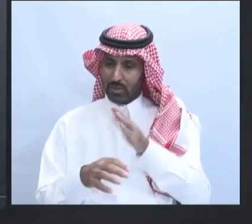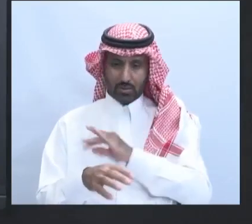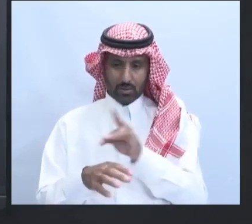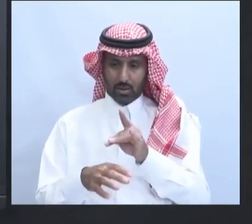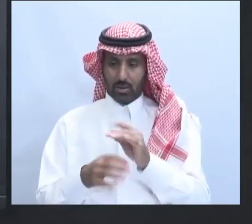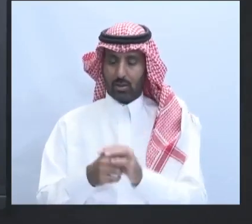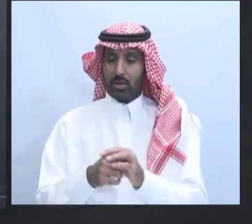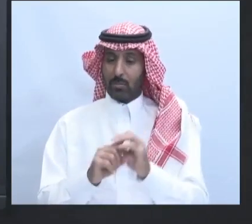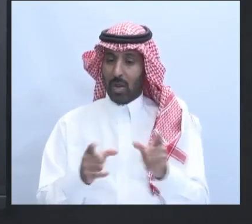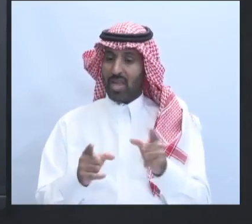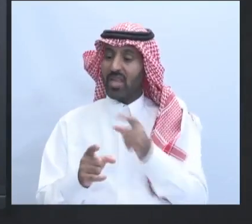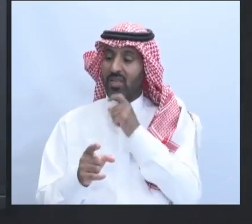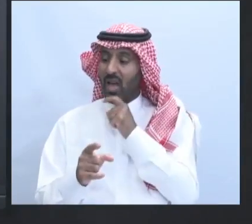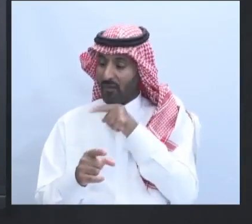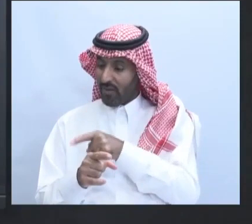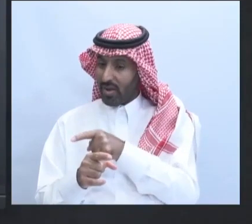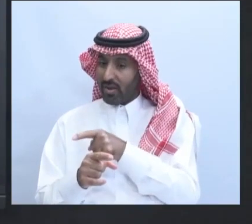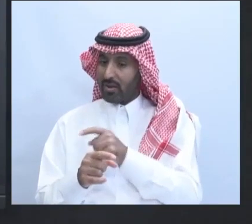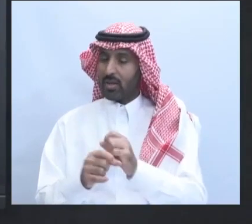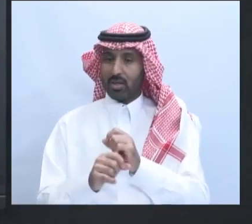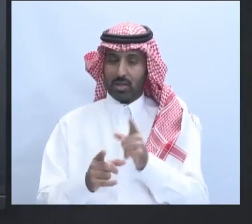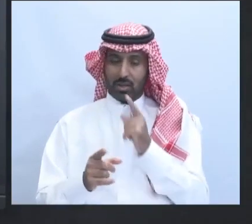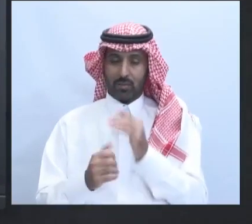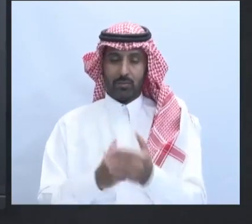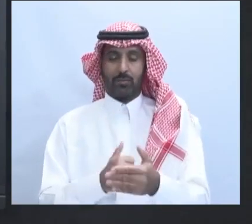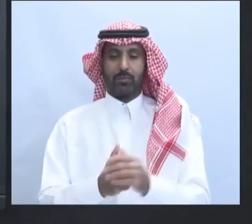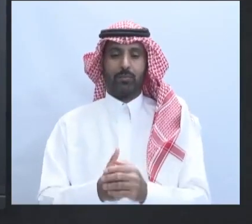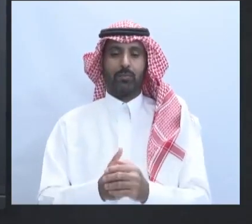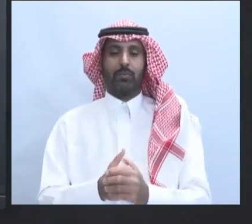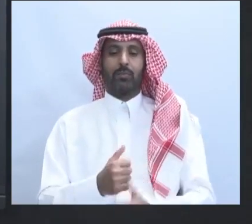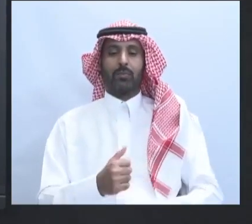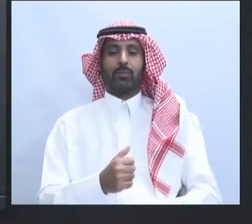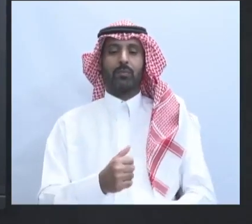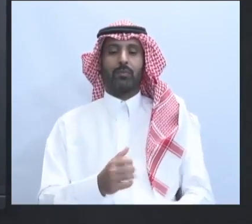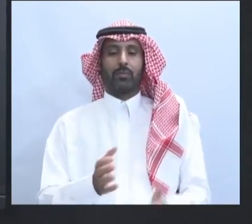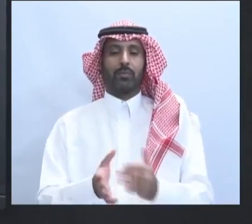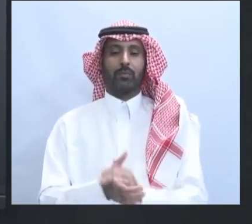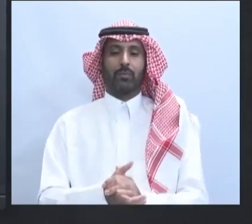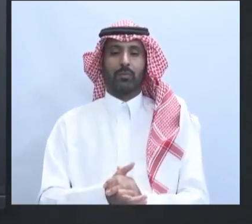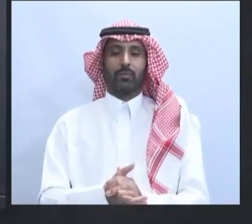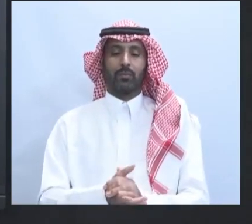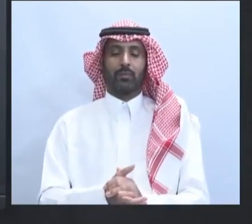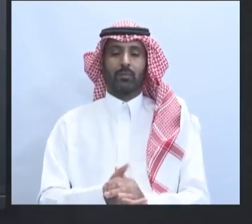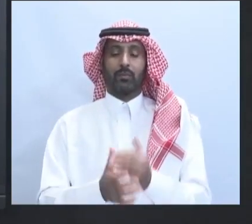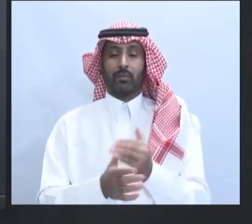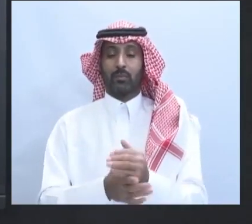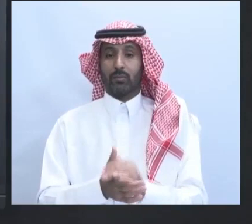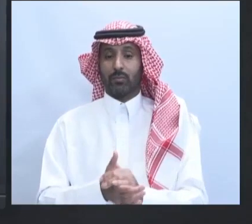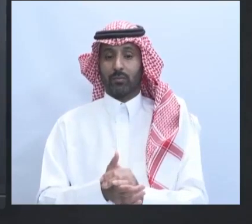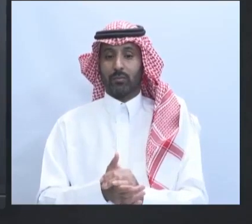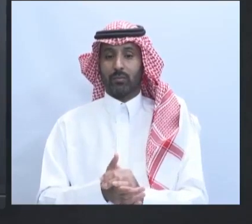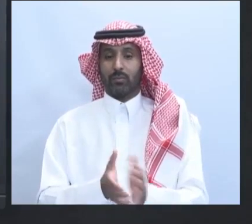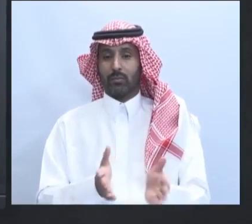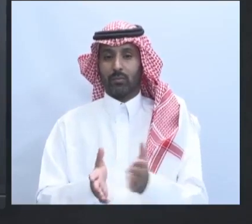بل نبين ضعفه للناس حتى يحذروا من نشره بين العامه هذا كله قد اخذناه